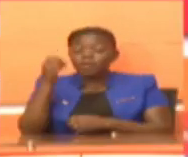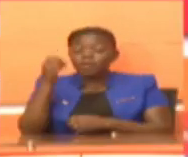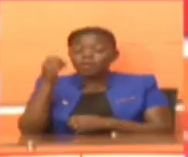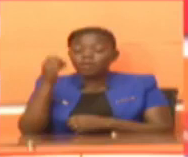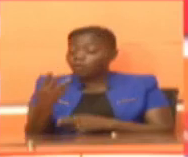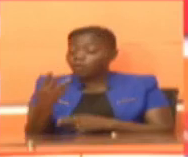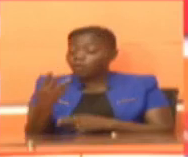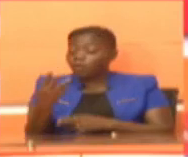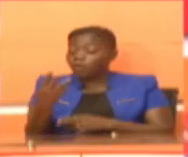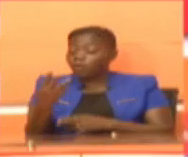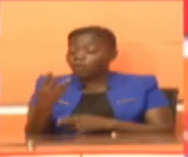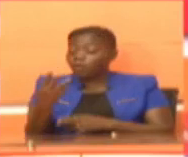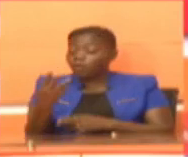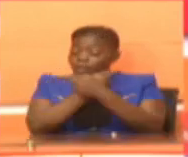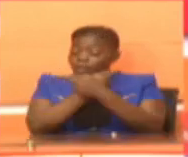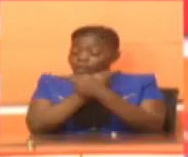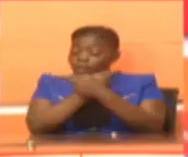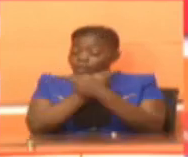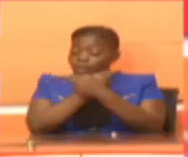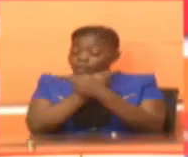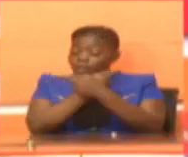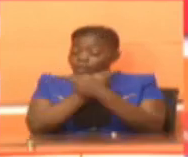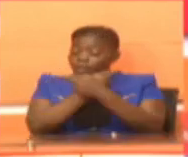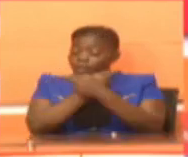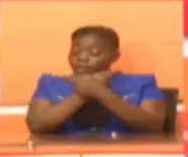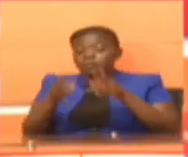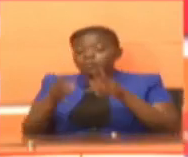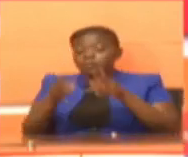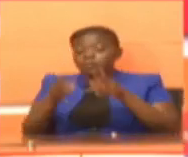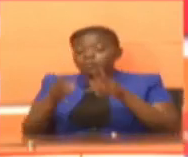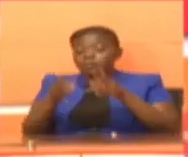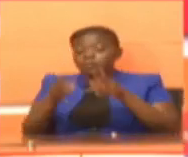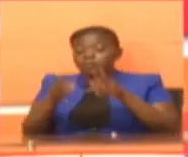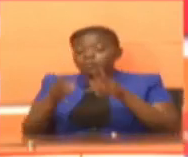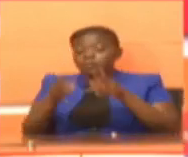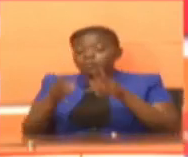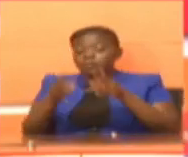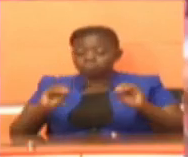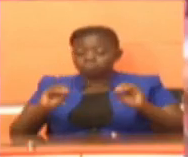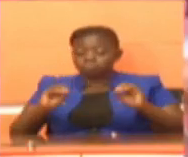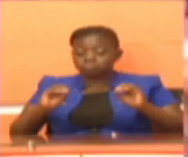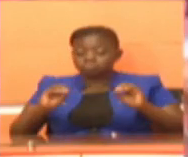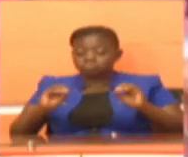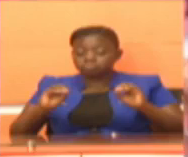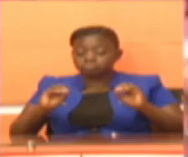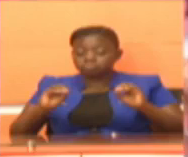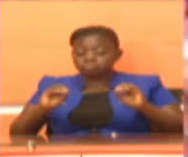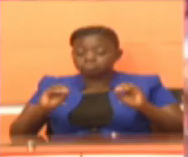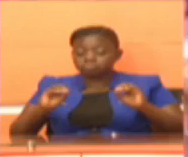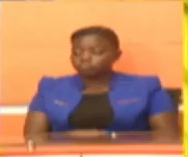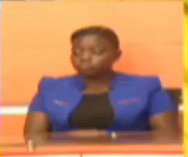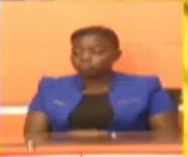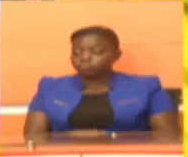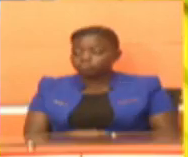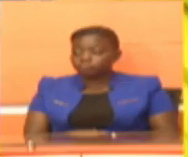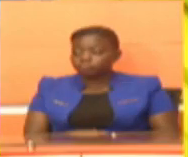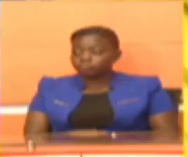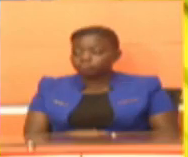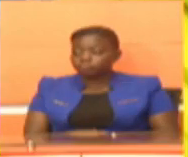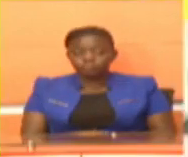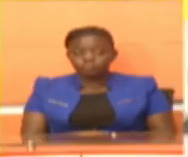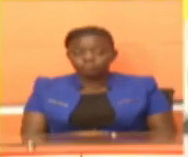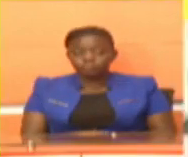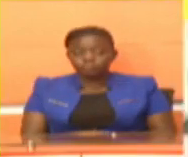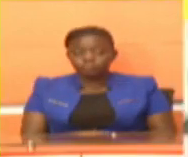bwe basangiddwa nga bafiiridde mu nnyumba mu ngeri etennaba kutegeerekeka.